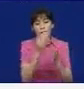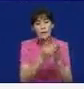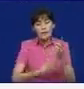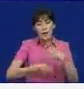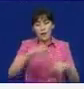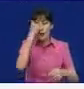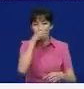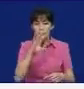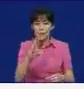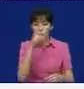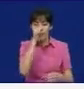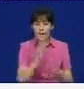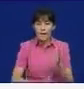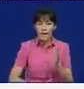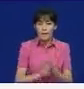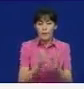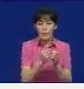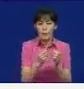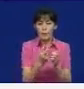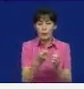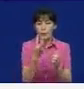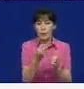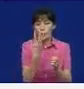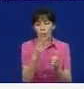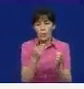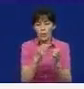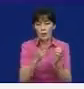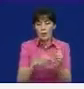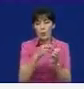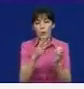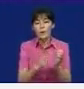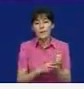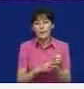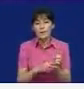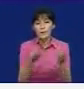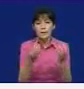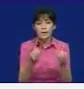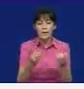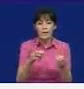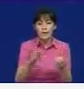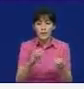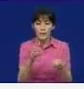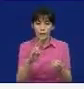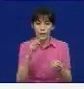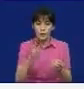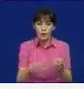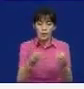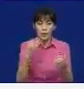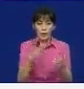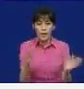наурыз айынан бастап 11, 12, 13, 15, 17, 18, Теріскей, Сайрам, Күншығыс,